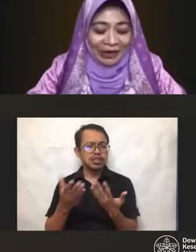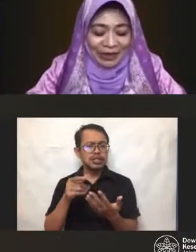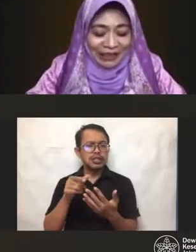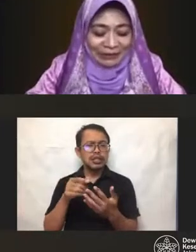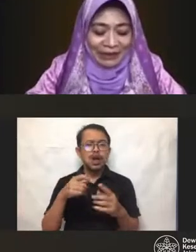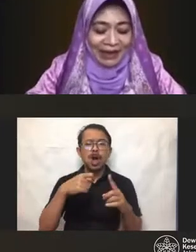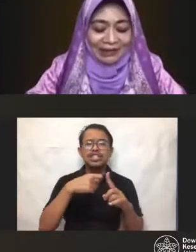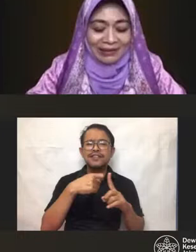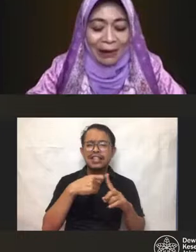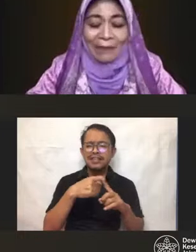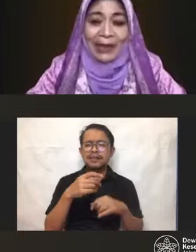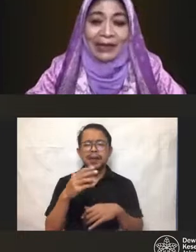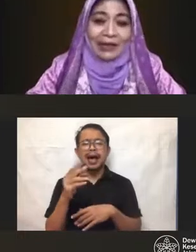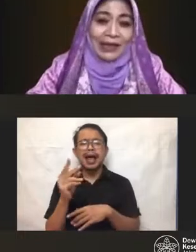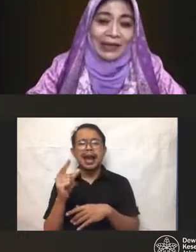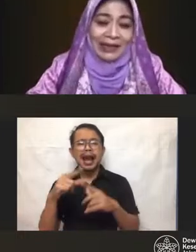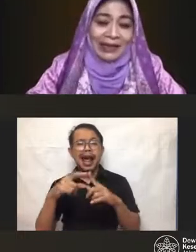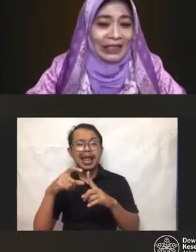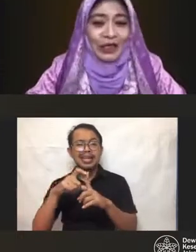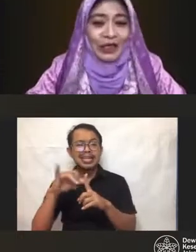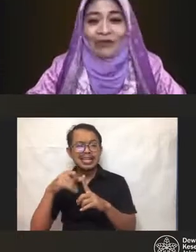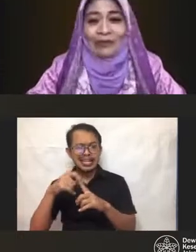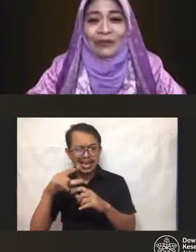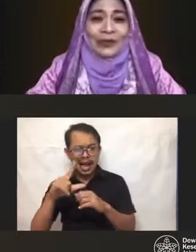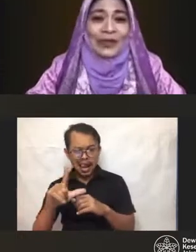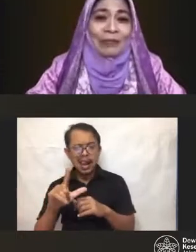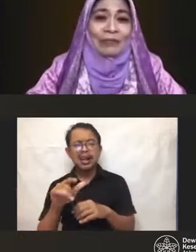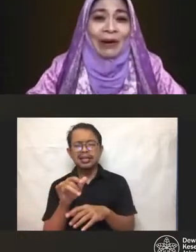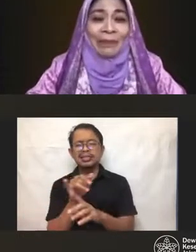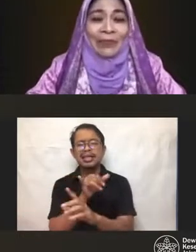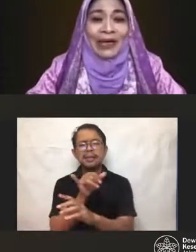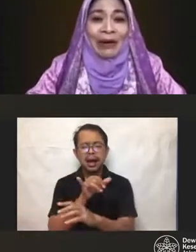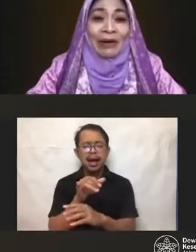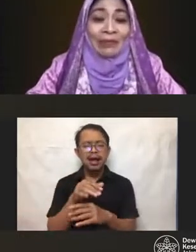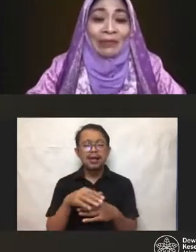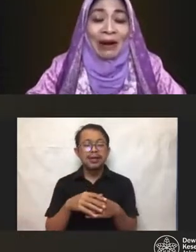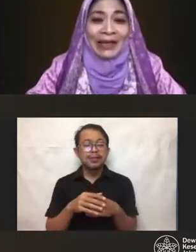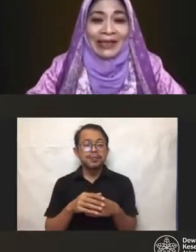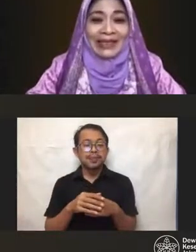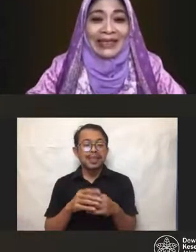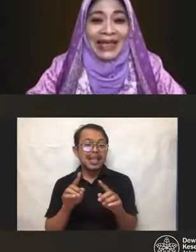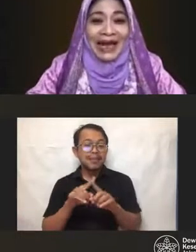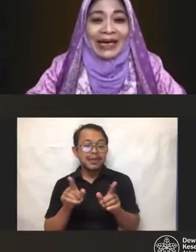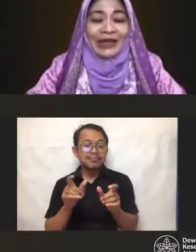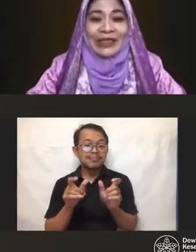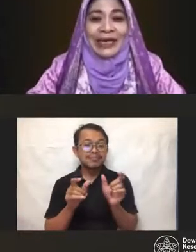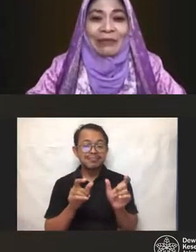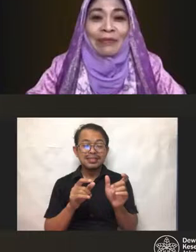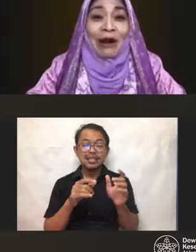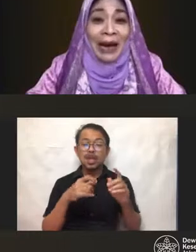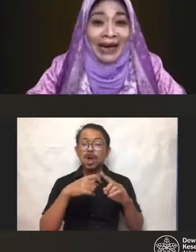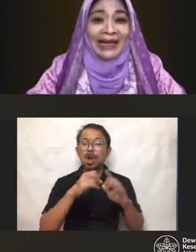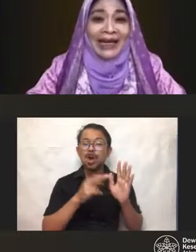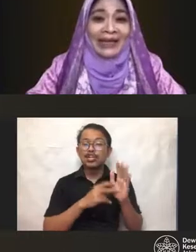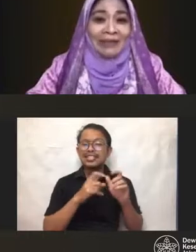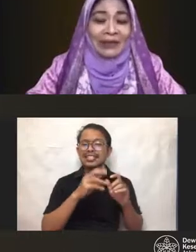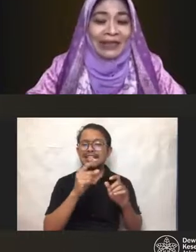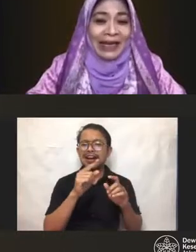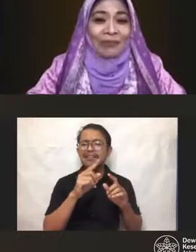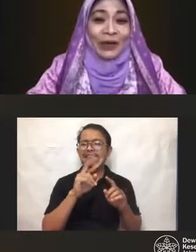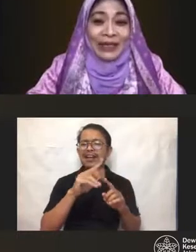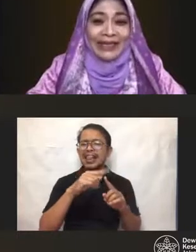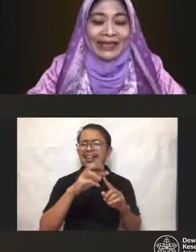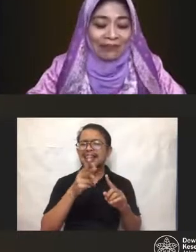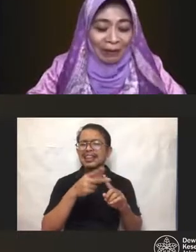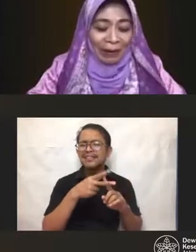dan terorisme, ya nggak apa-apa. Ya. Narasi konservatif itu nggak membawa keresahan atau tidak membawa bahaya